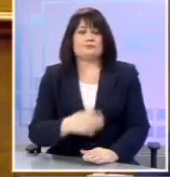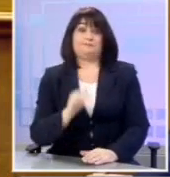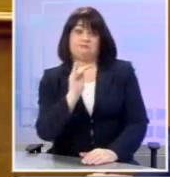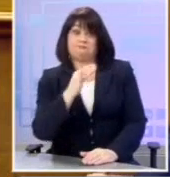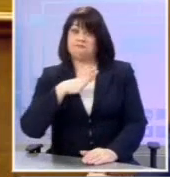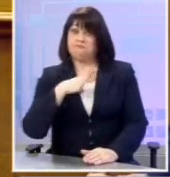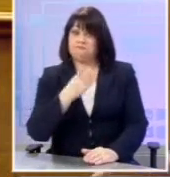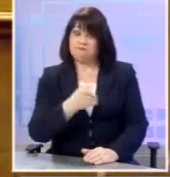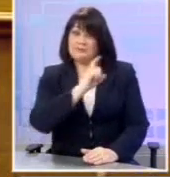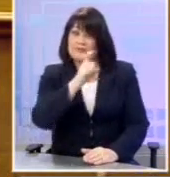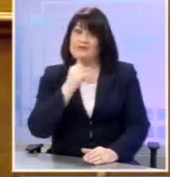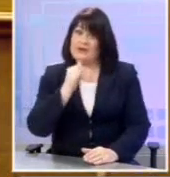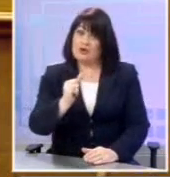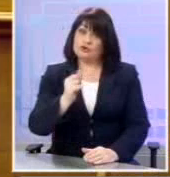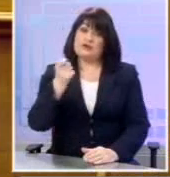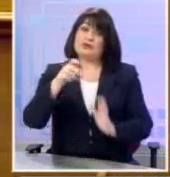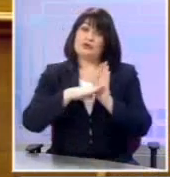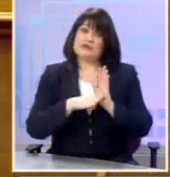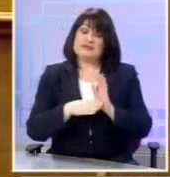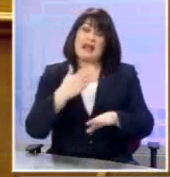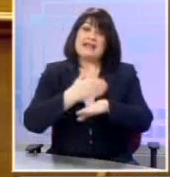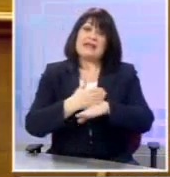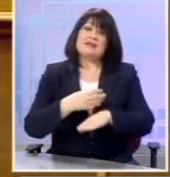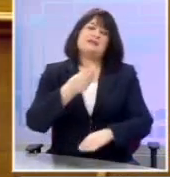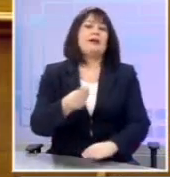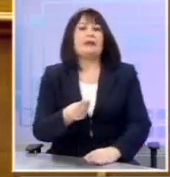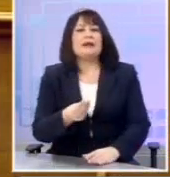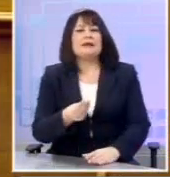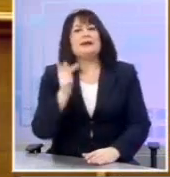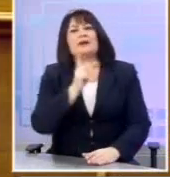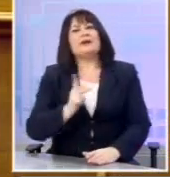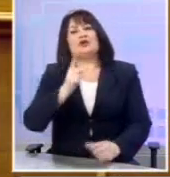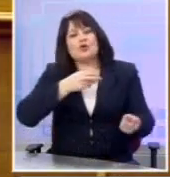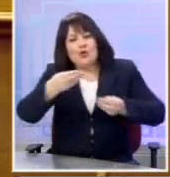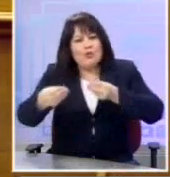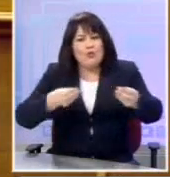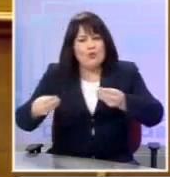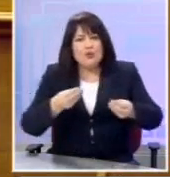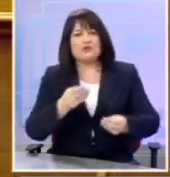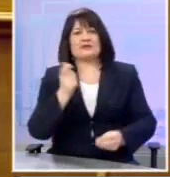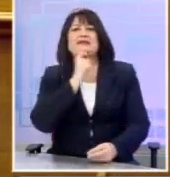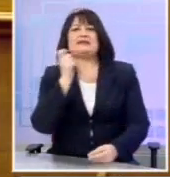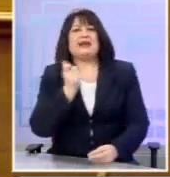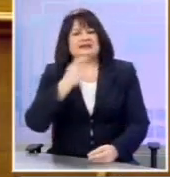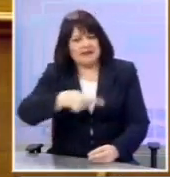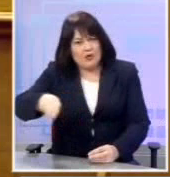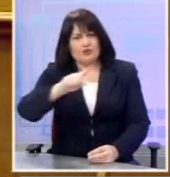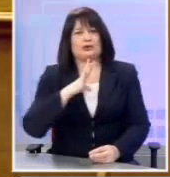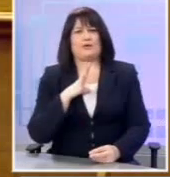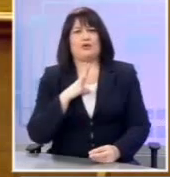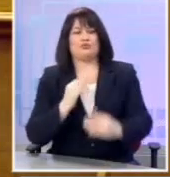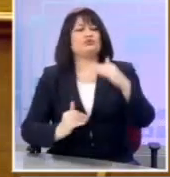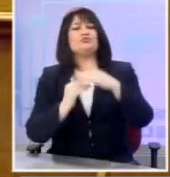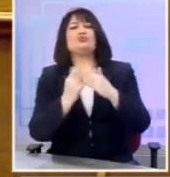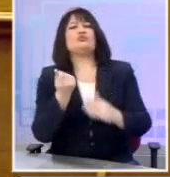Θέλετε ένα βιώσιμο ασφαλιστικό σύστημα που να εγγυάται τον κοινωνικό και αναδιανεμητικό χαρακτήρα της σύνταξης, το ύψος της οποίας